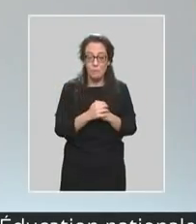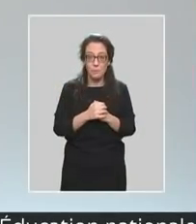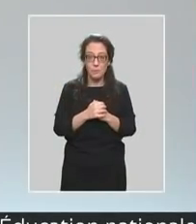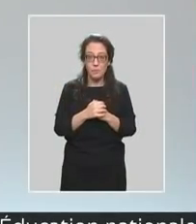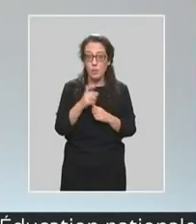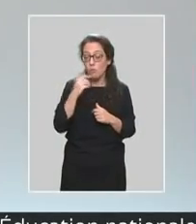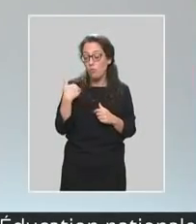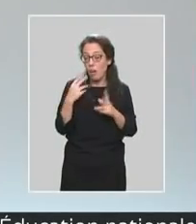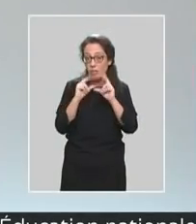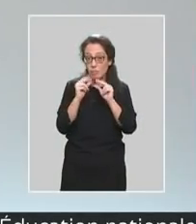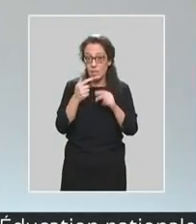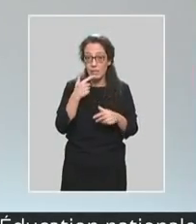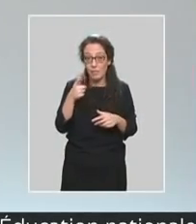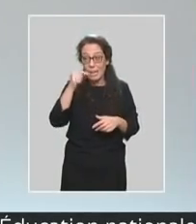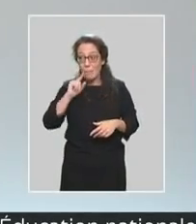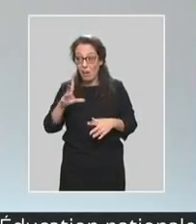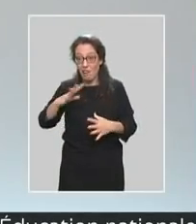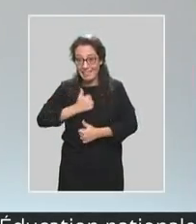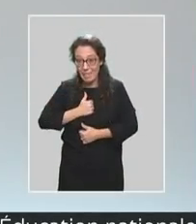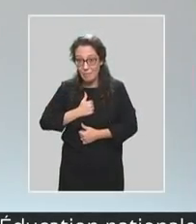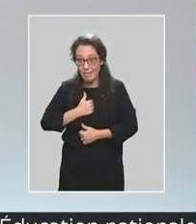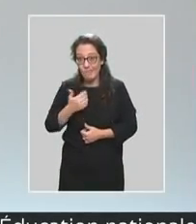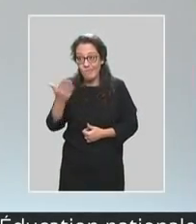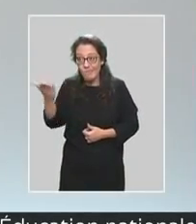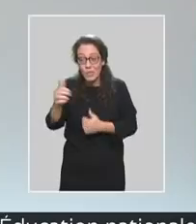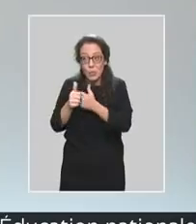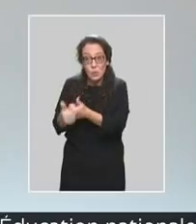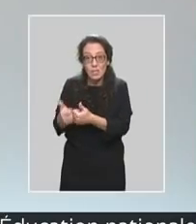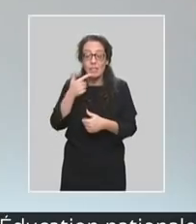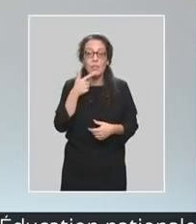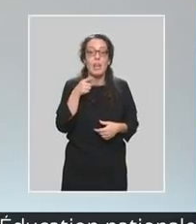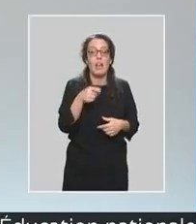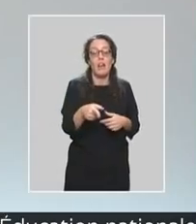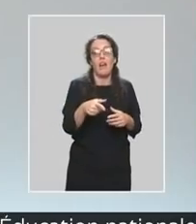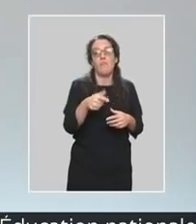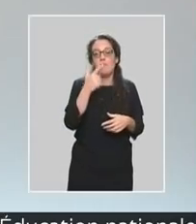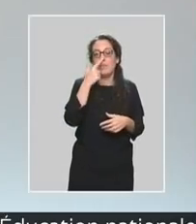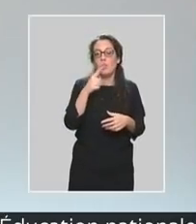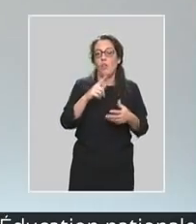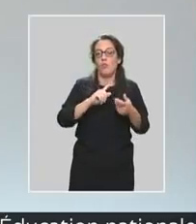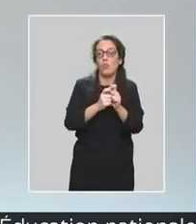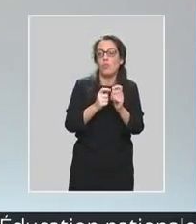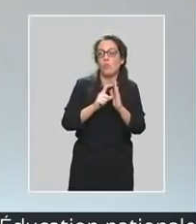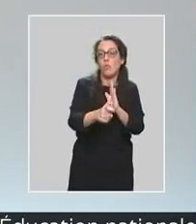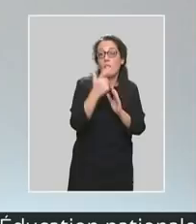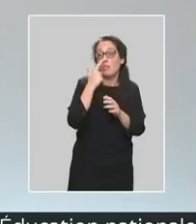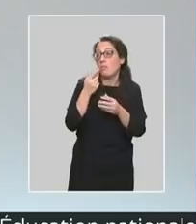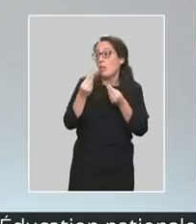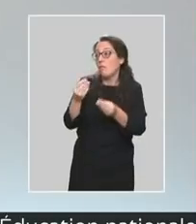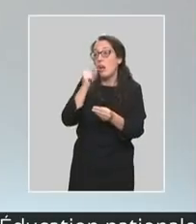je le disais tout à l'heure, l'acceptation des parents. Donc la nouvelle formule, premièrement, va certainement augmenter cette acceptation des parents,